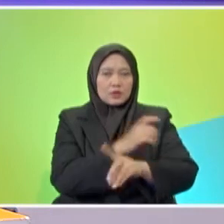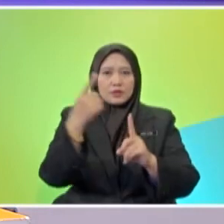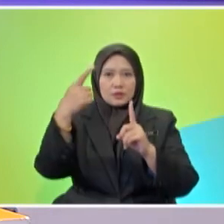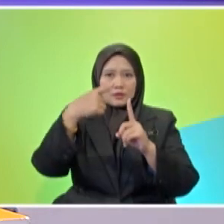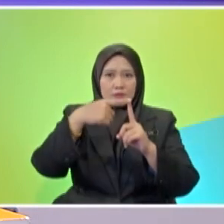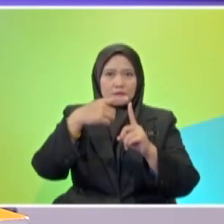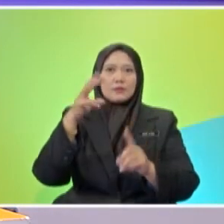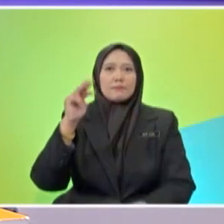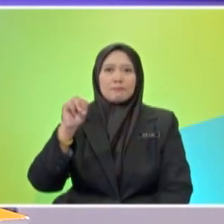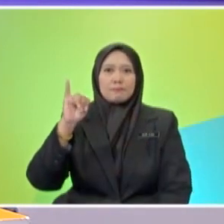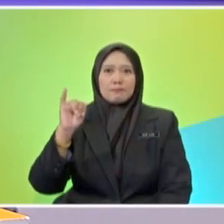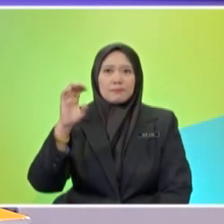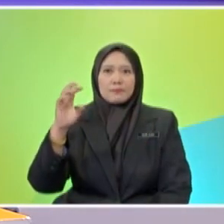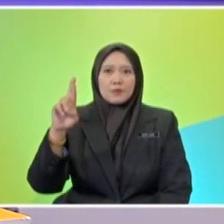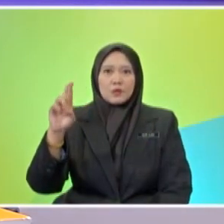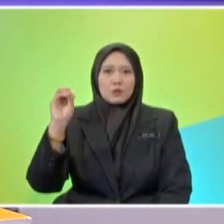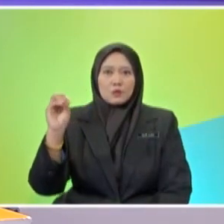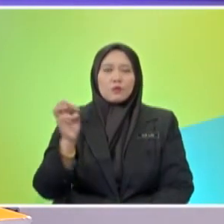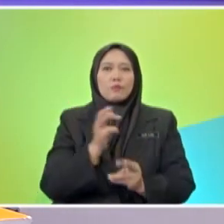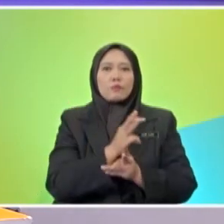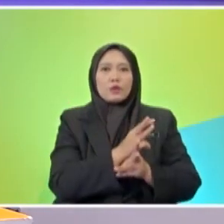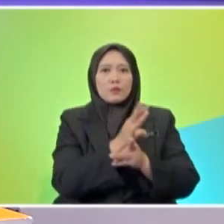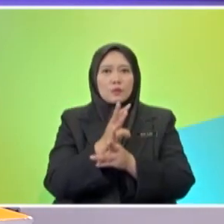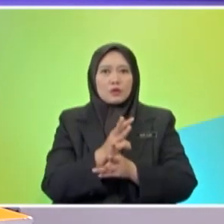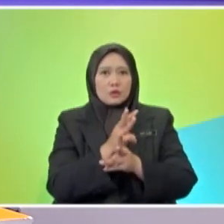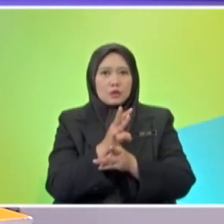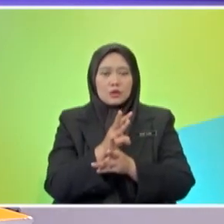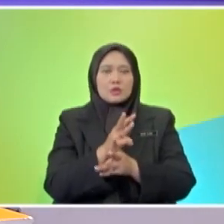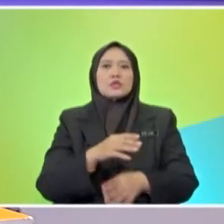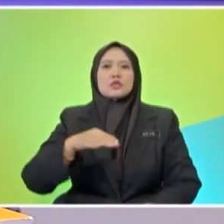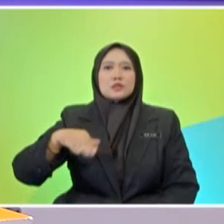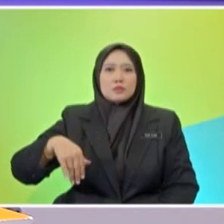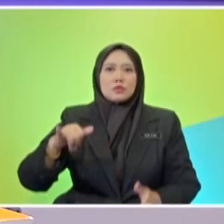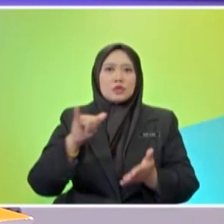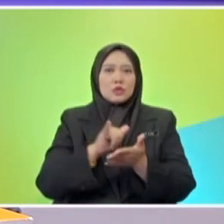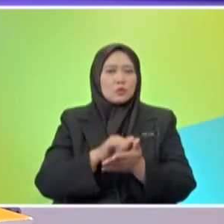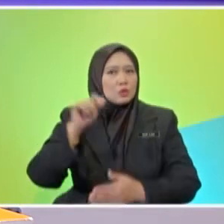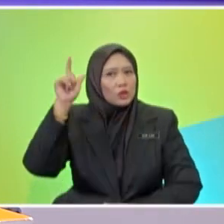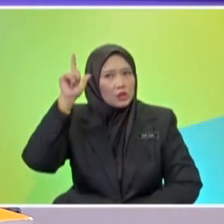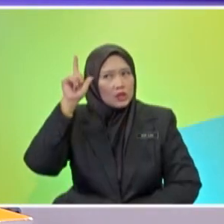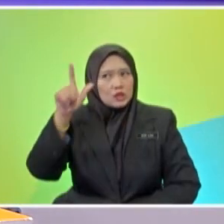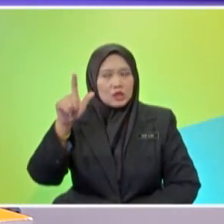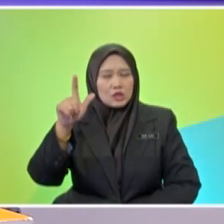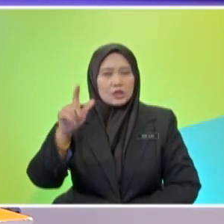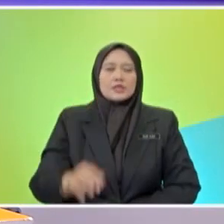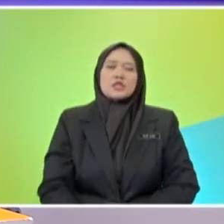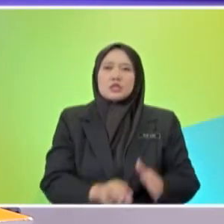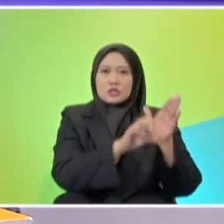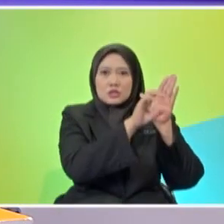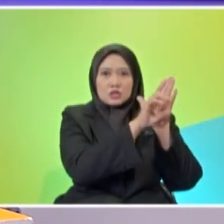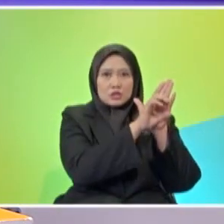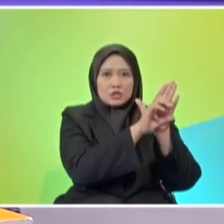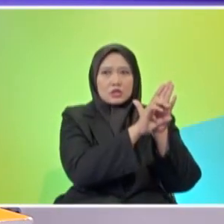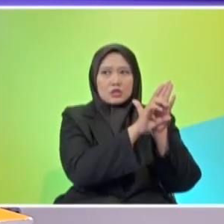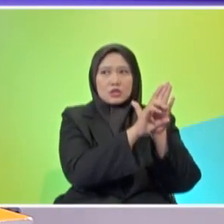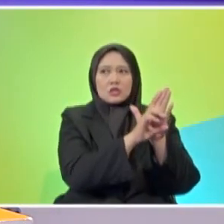pindahkan ke dalam mikro pengawal, kita tengok dahulu carta alih projek pagar keselamatan. Okey Irfan. Okey, jom kita tengok carta